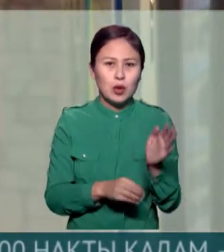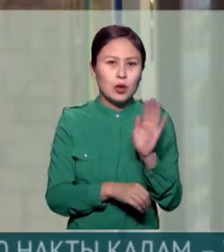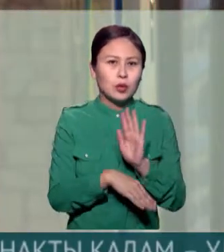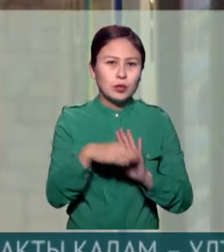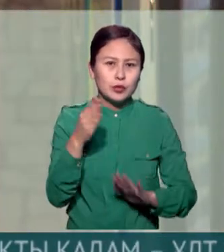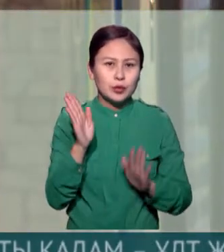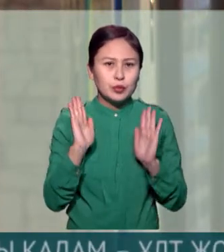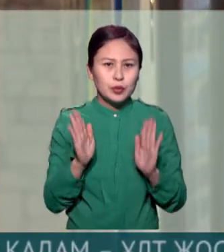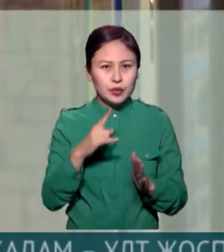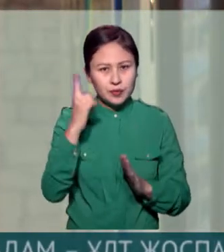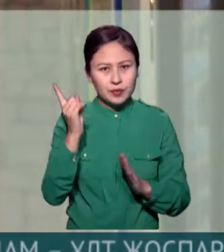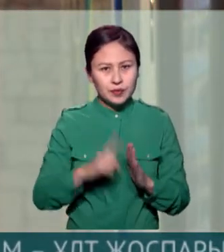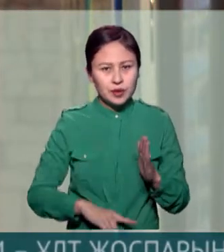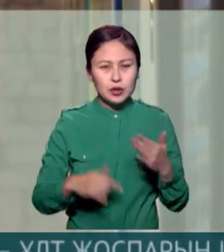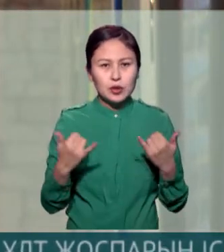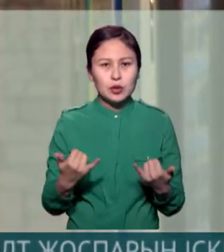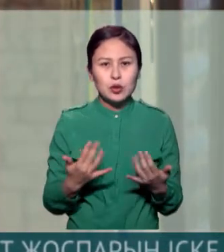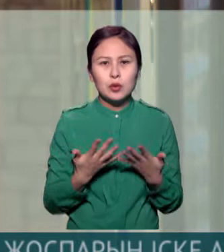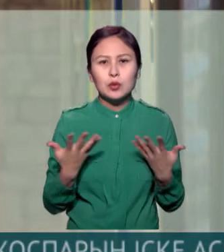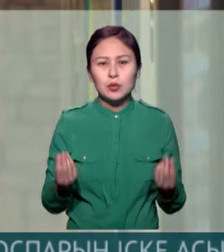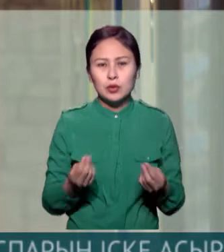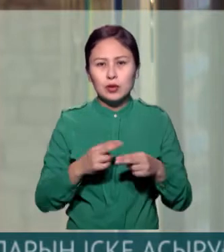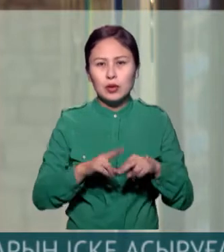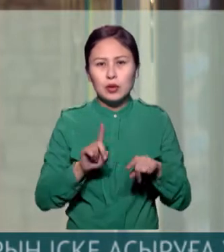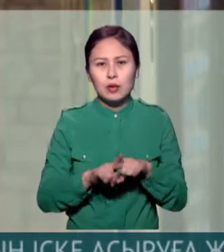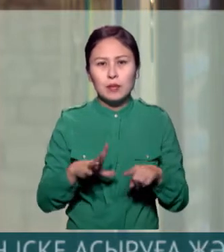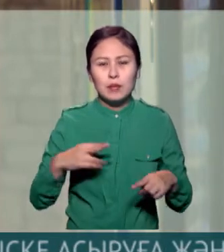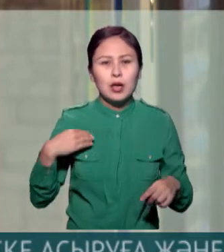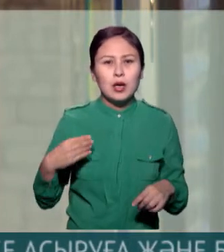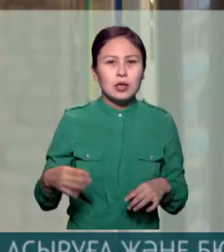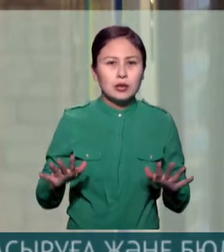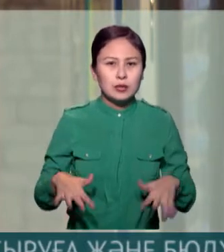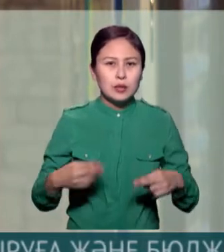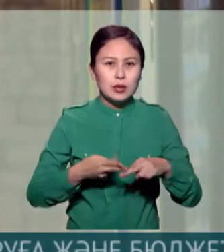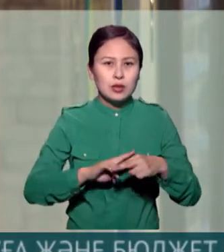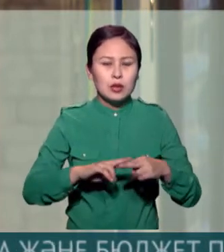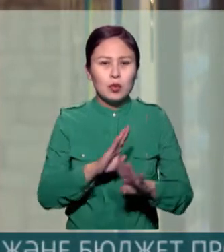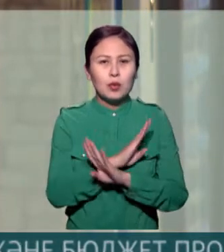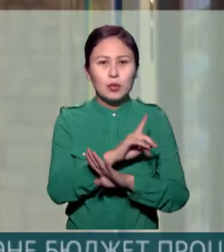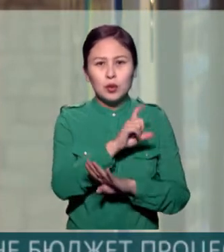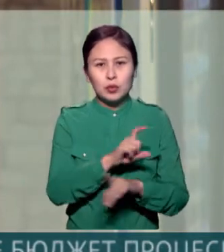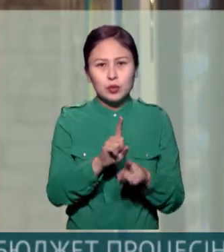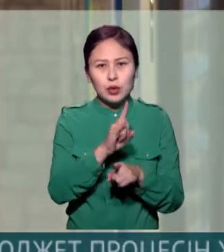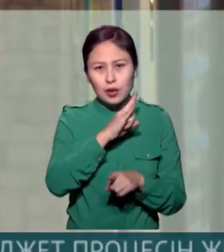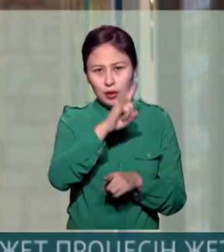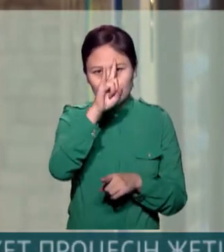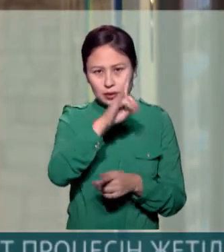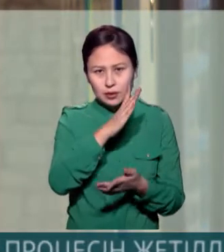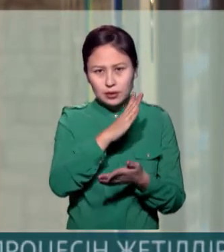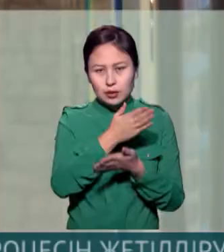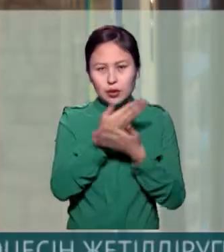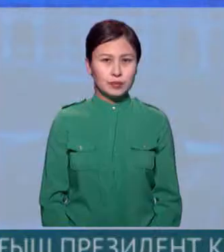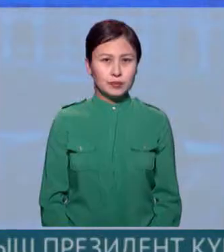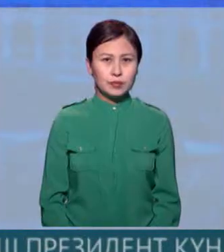түсетіндігіне сенімдімін. Айта кетерлігі, Парижде болған оқиға кезінде қаза тапқан адамдардың арасында Қазақстан азаматтары